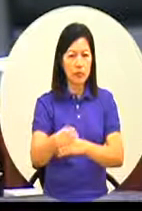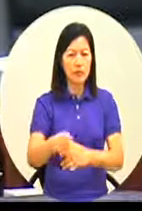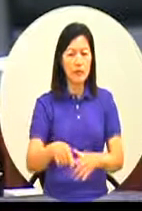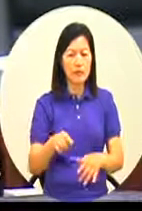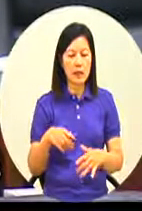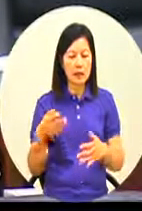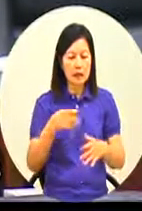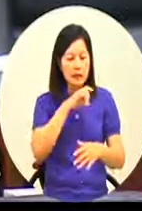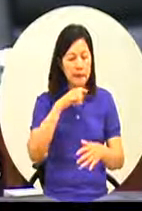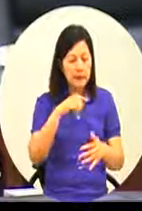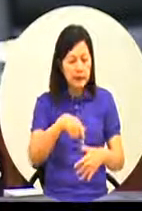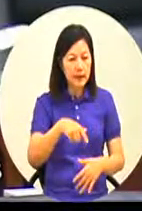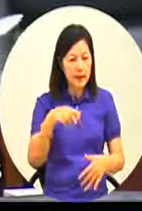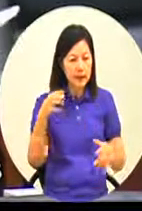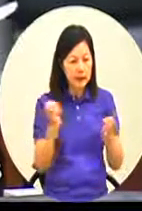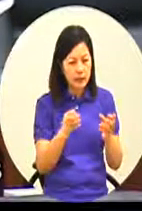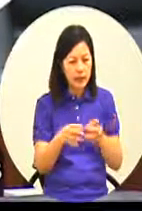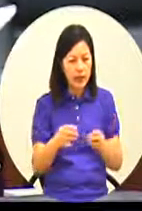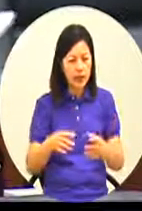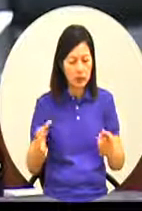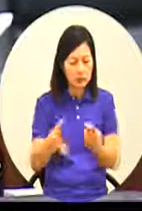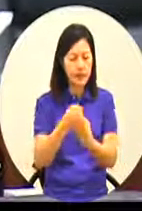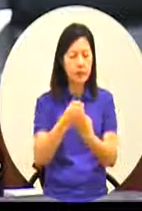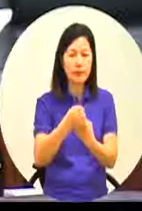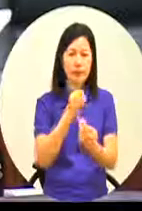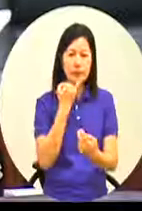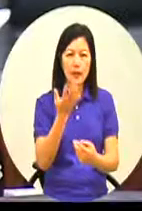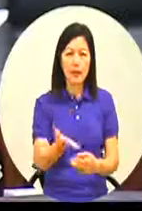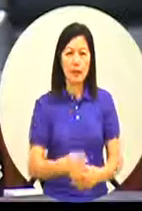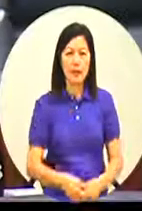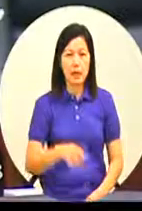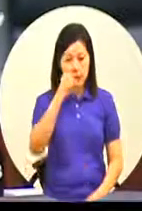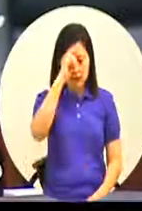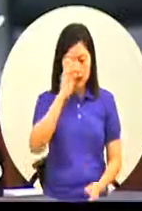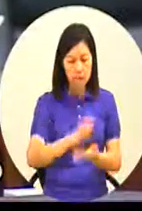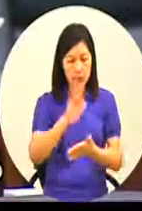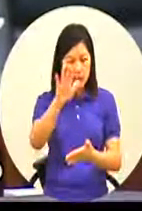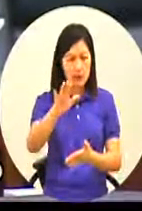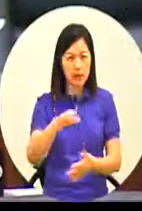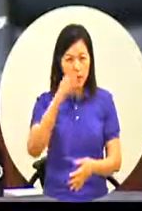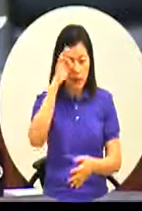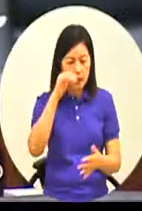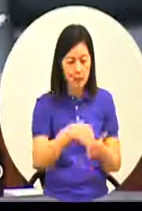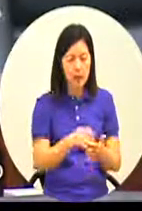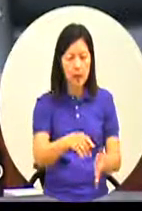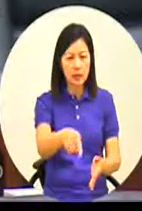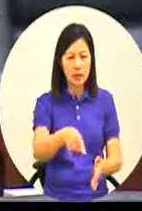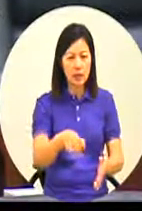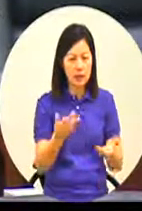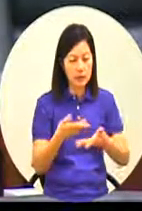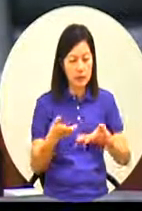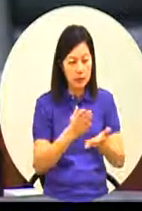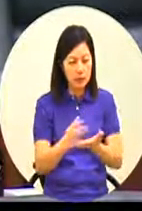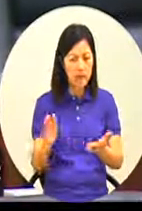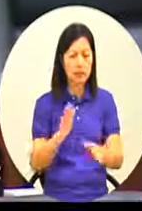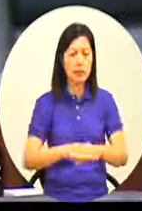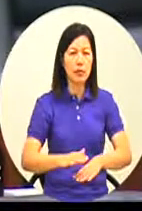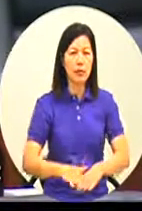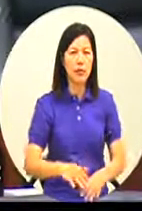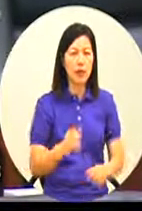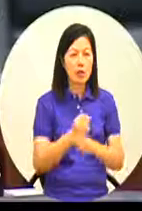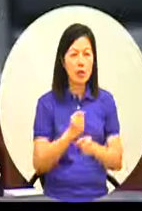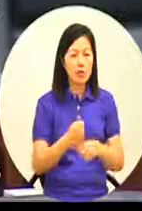再去了解有没有机会把它整合在一起。这有期待，就是说有一天能够看到这件事情能够这样来做。那不论工作